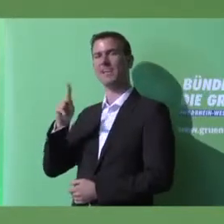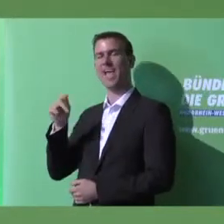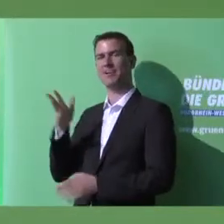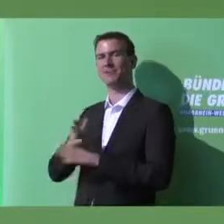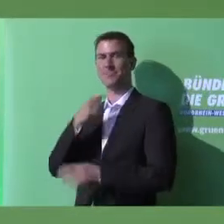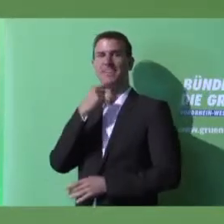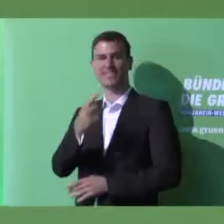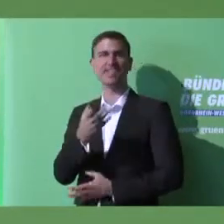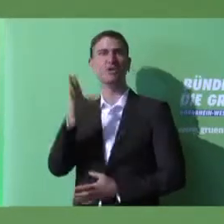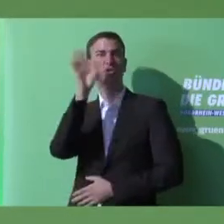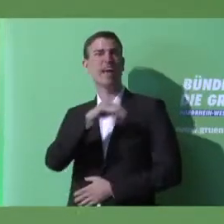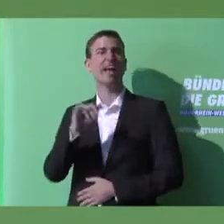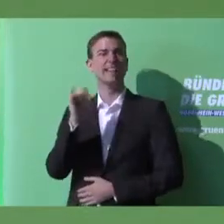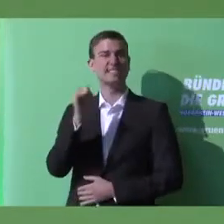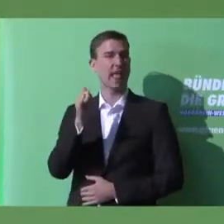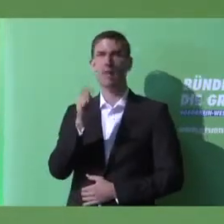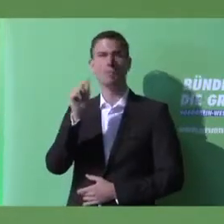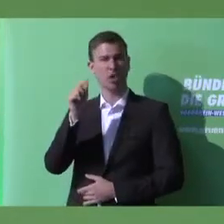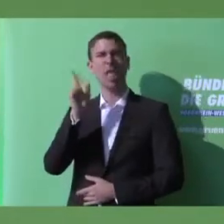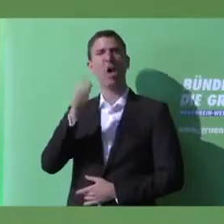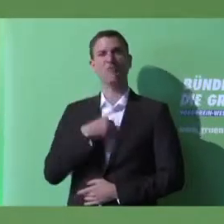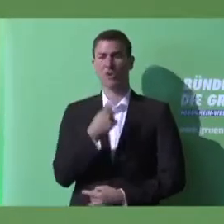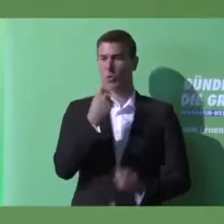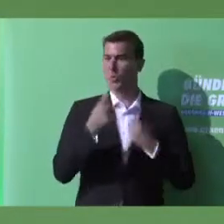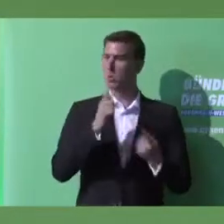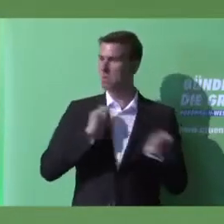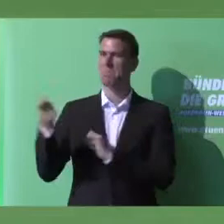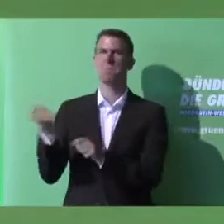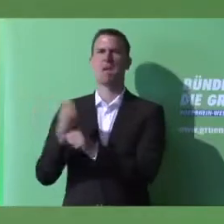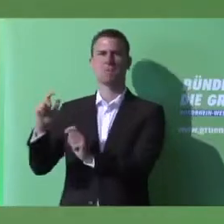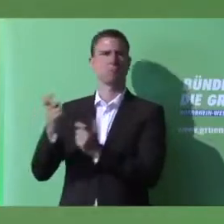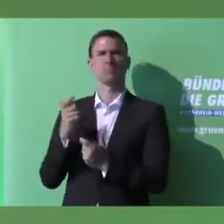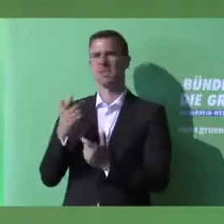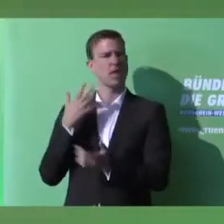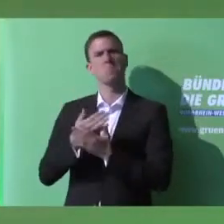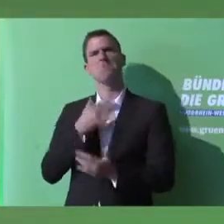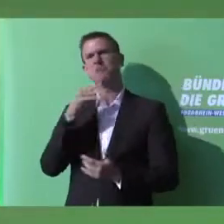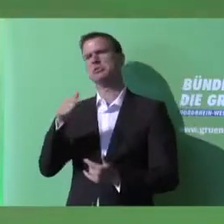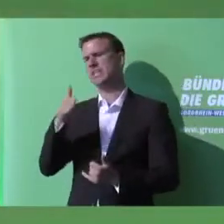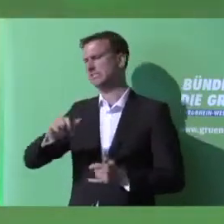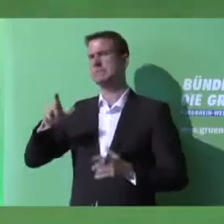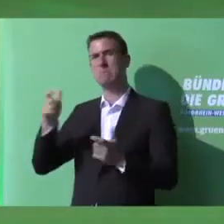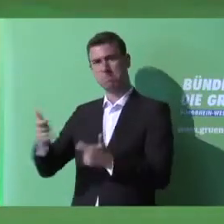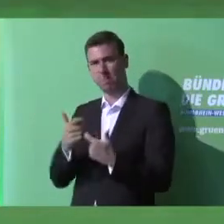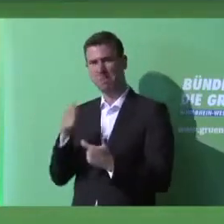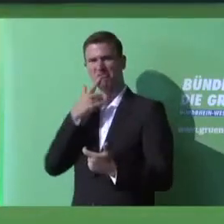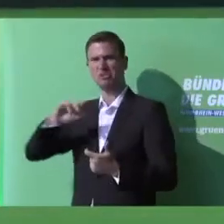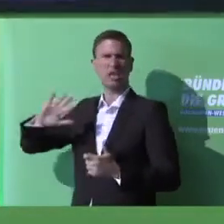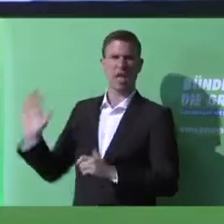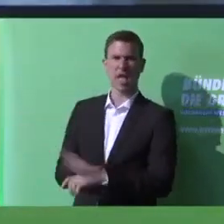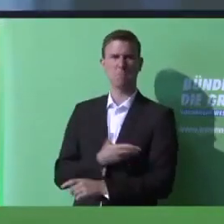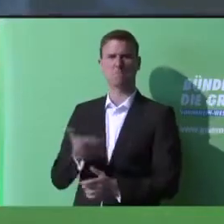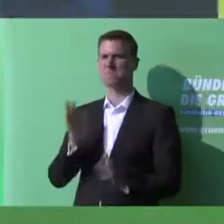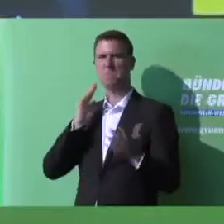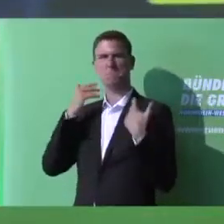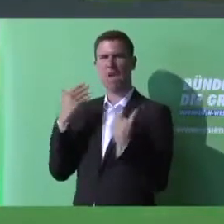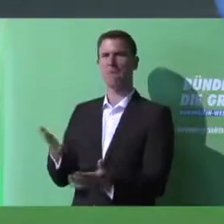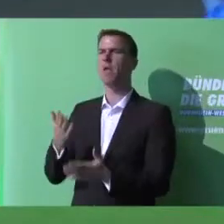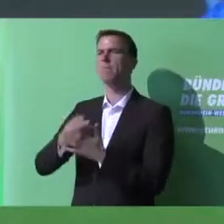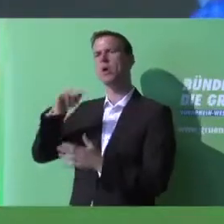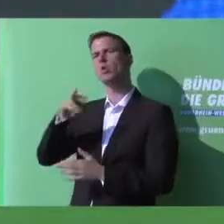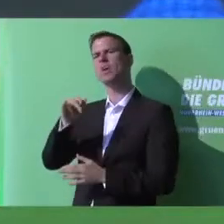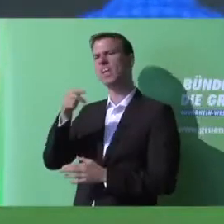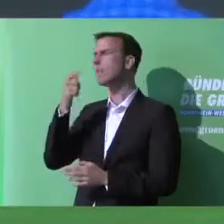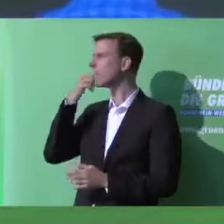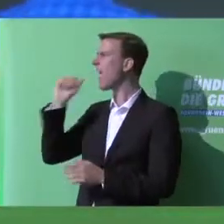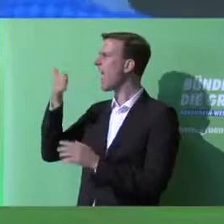schwarz-gelb blockiert den grünen Wandel und wir wollen jetzt gemeinsam diese Blockade einreißen. Und ich würde Jürgen einfach bitten, den ersten